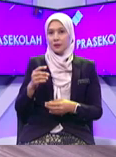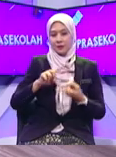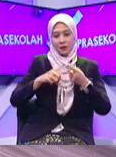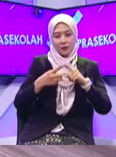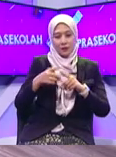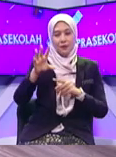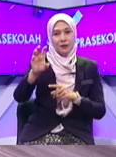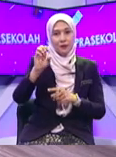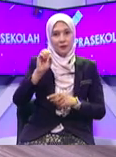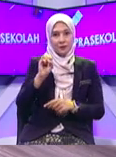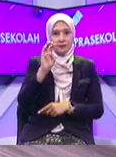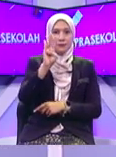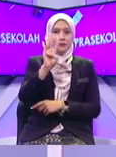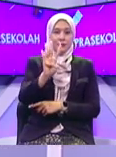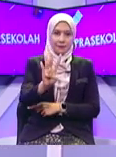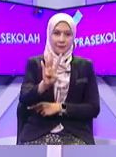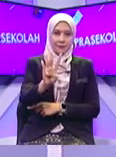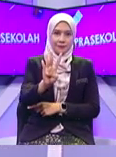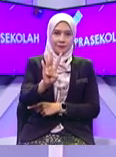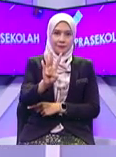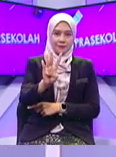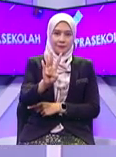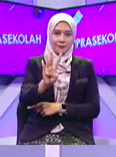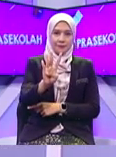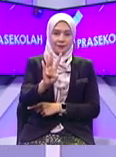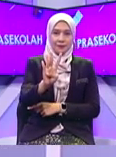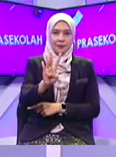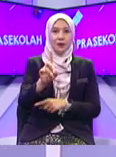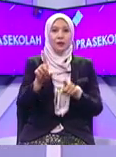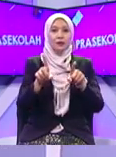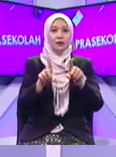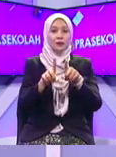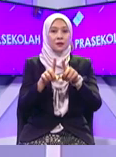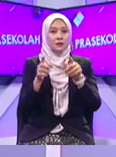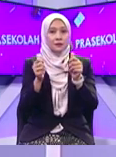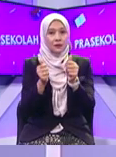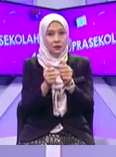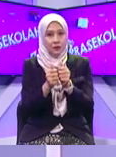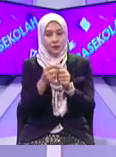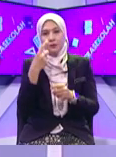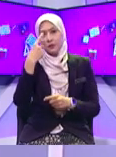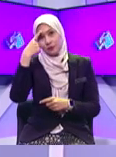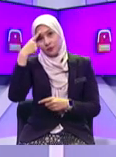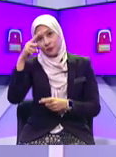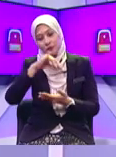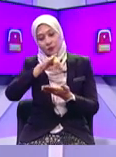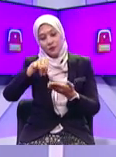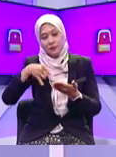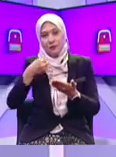jadi kita tulis 4 di sini dan sama dengan ini kita letak selepas nomor tadi